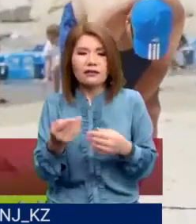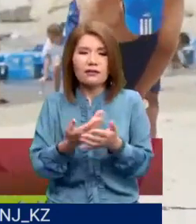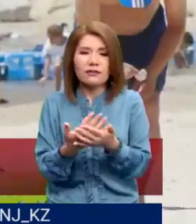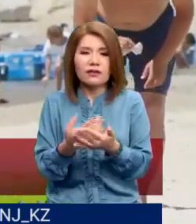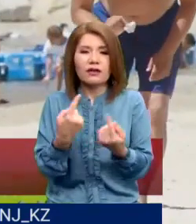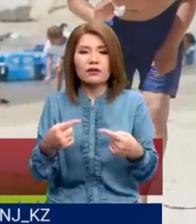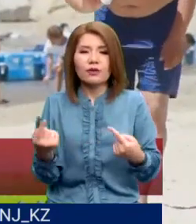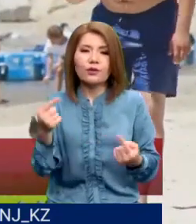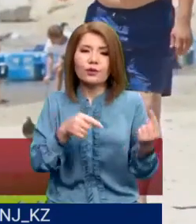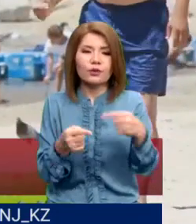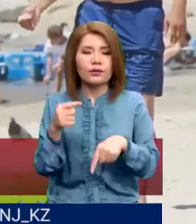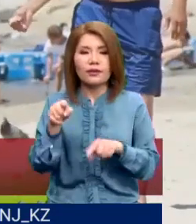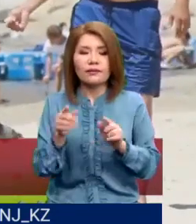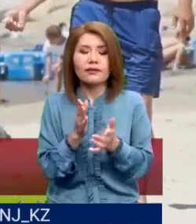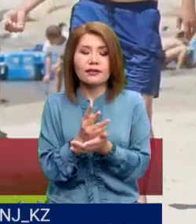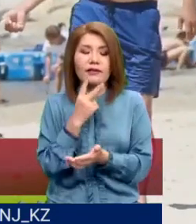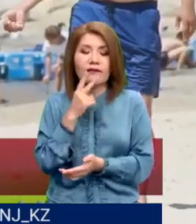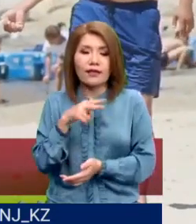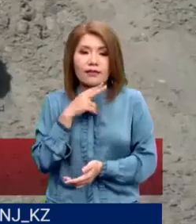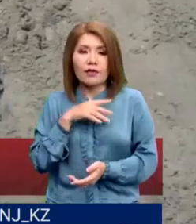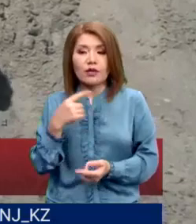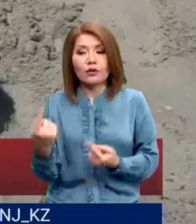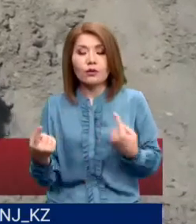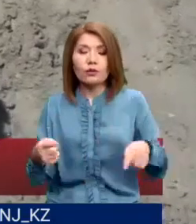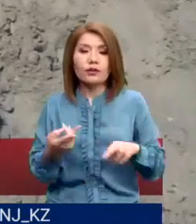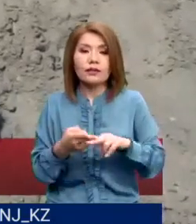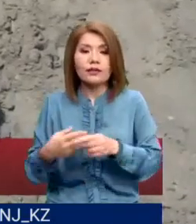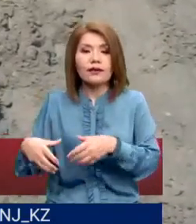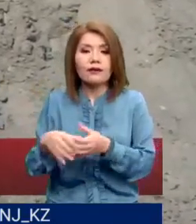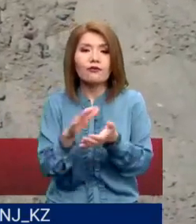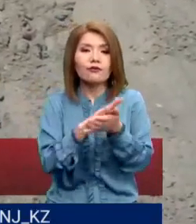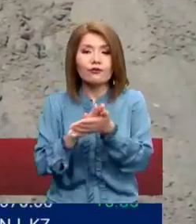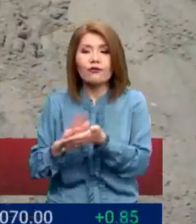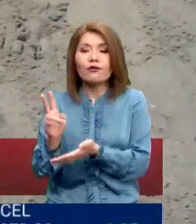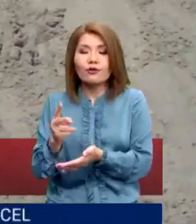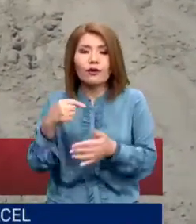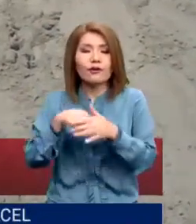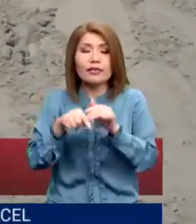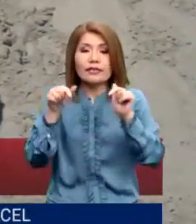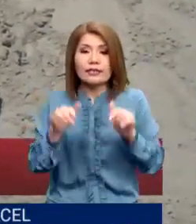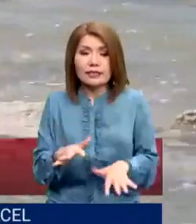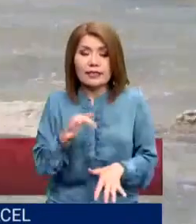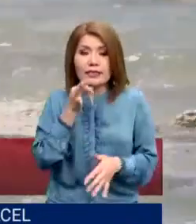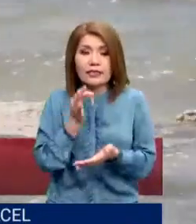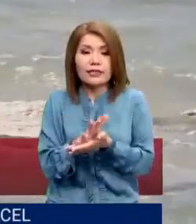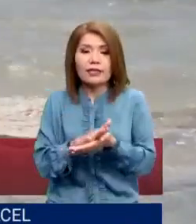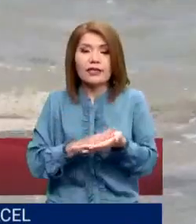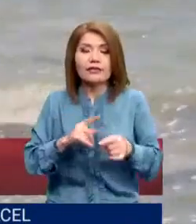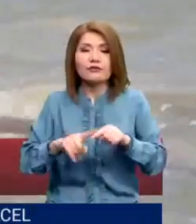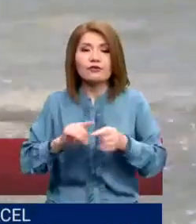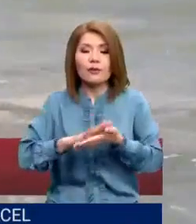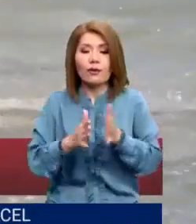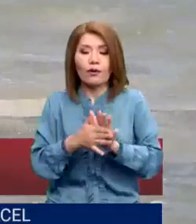салар атқа жемді кім салардың кейпін көрдік. Екі тарап теңізді балдырдан кімнің тазартатынын түбегейлі шешемін деп жүргенде,